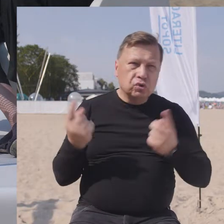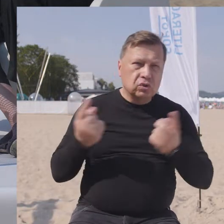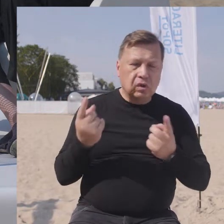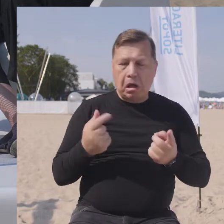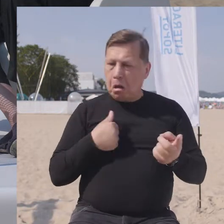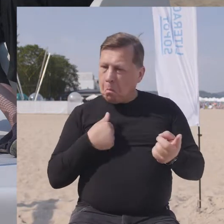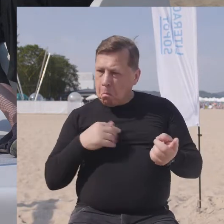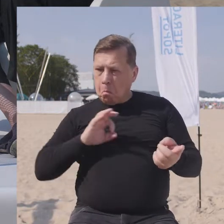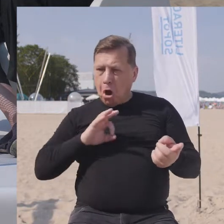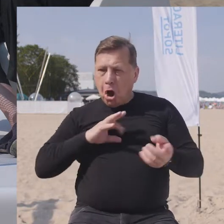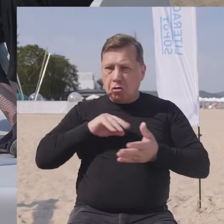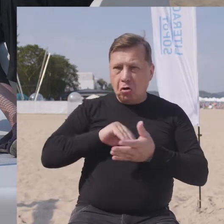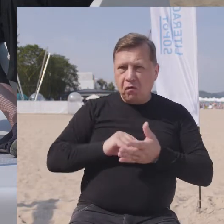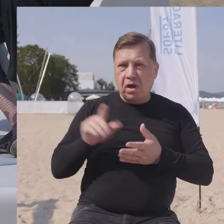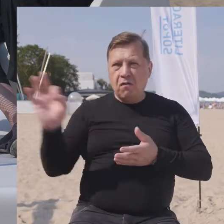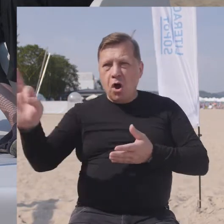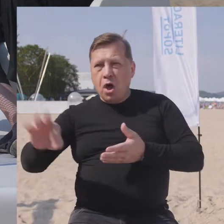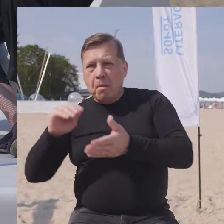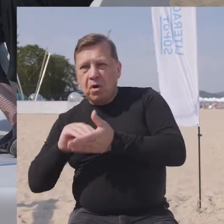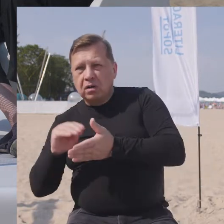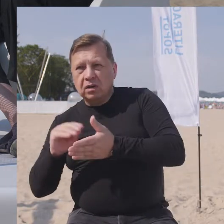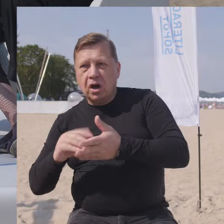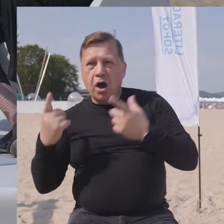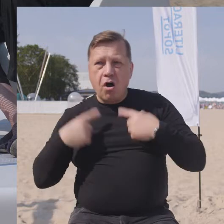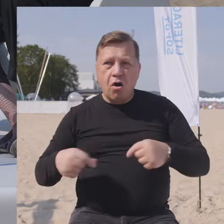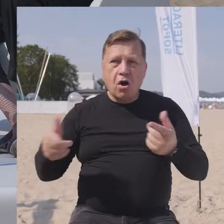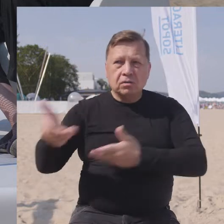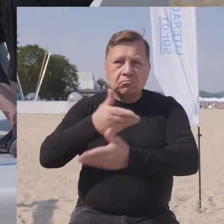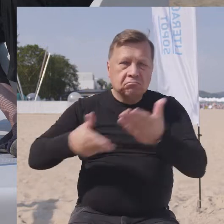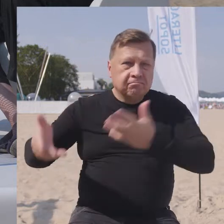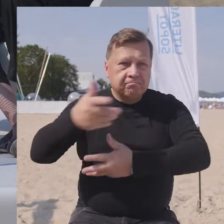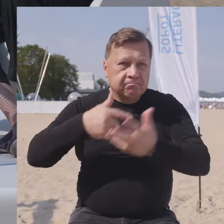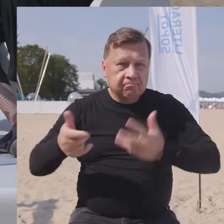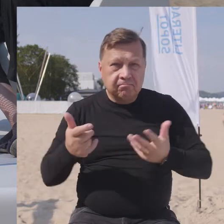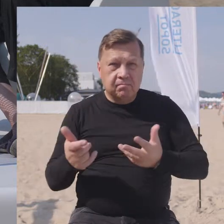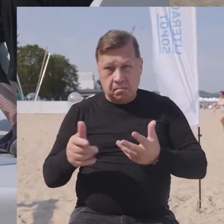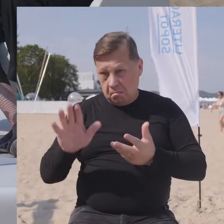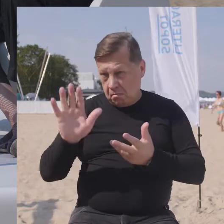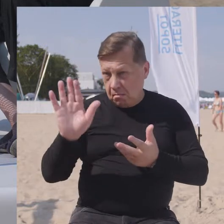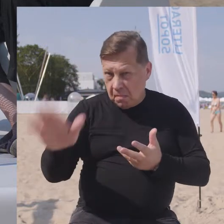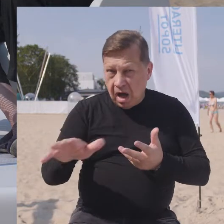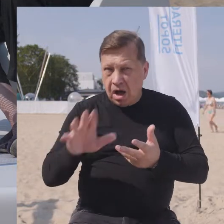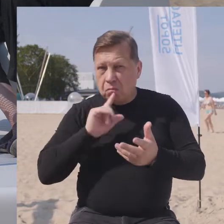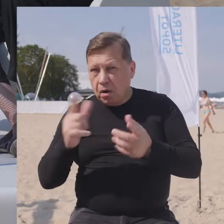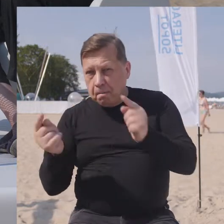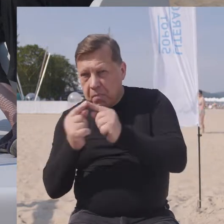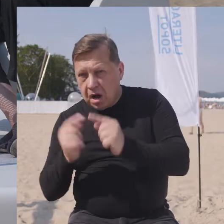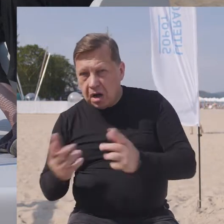moje doświadczenia, czy doświadczenia osób bliskich mają jakieś